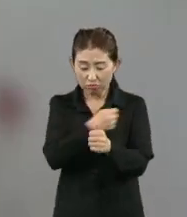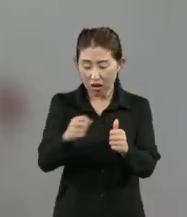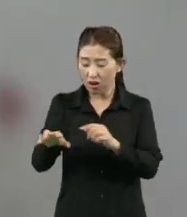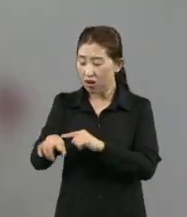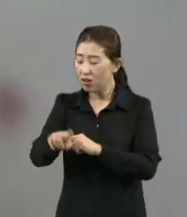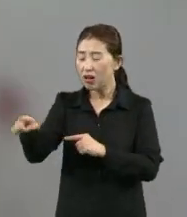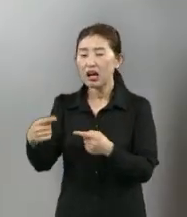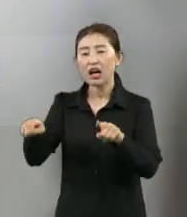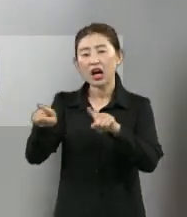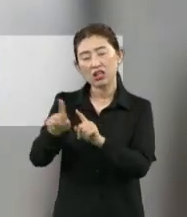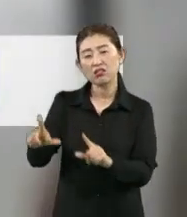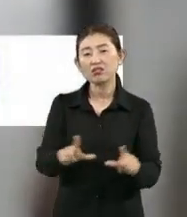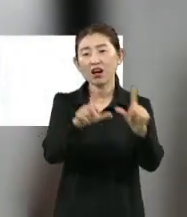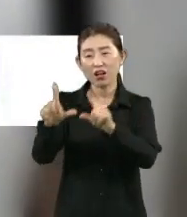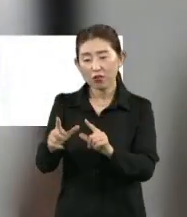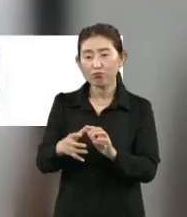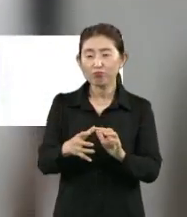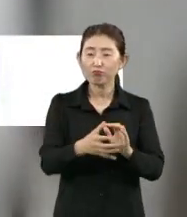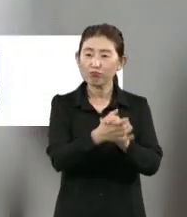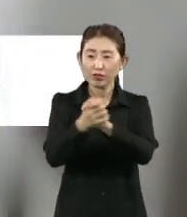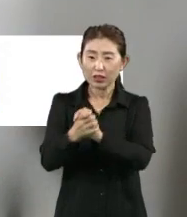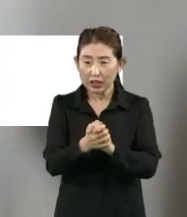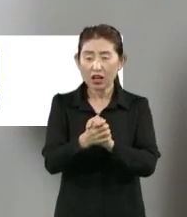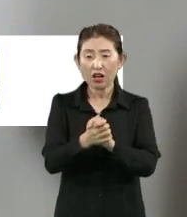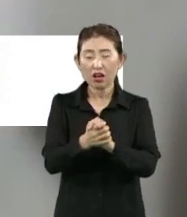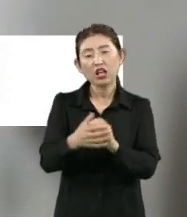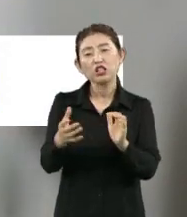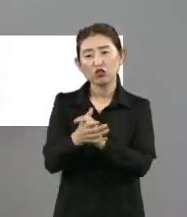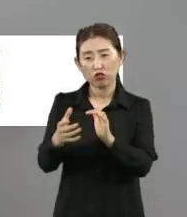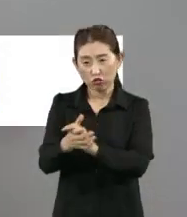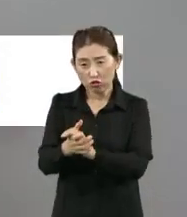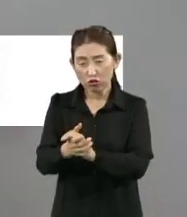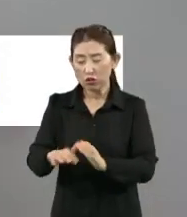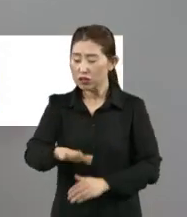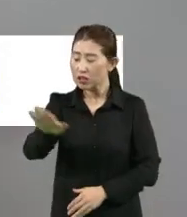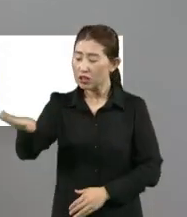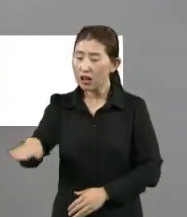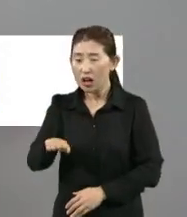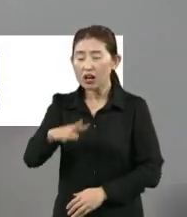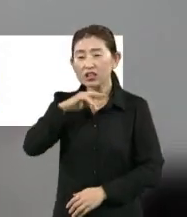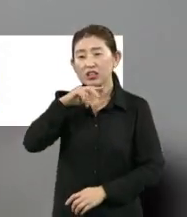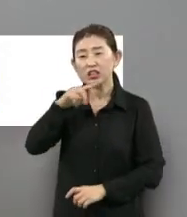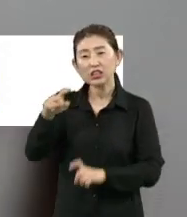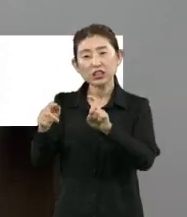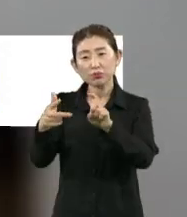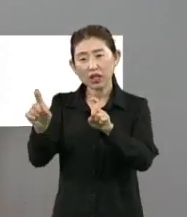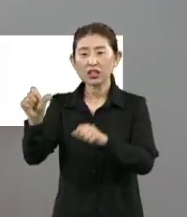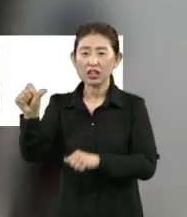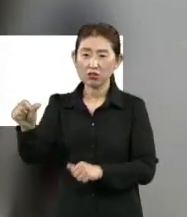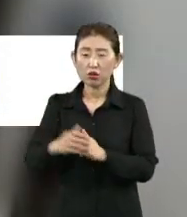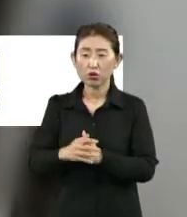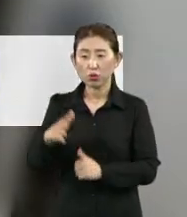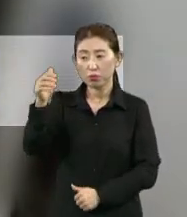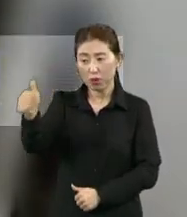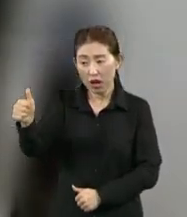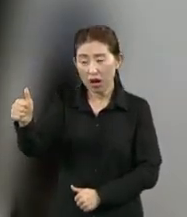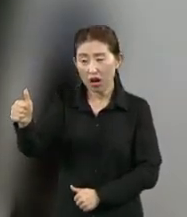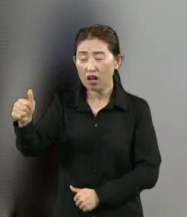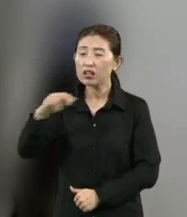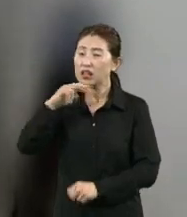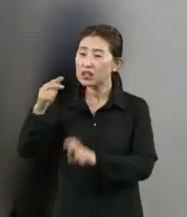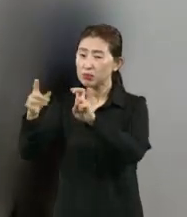함께 지내거나 어울려 다니던 22살 이모 씨와 18살 김모군 등 10대 5명. 무리의 대장격인 이 씨를